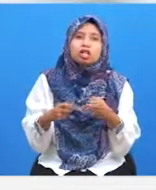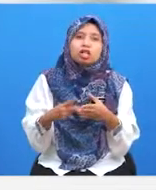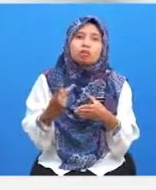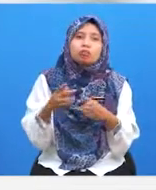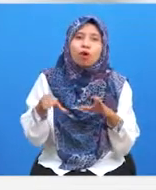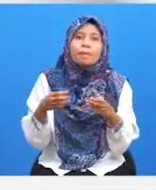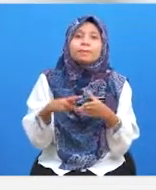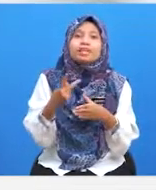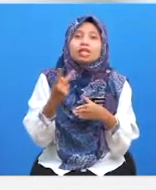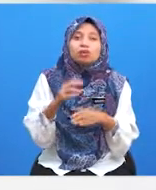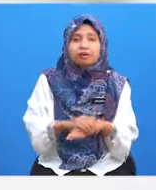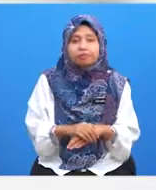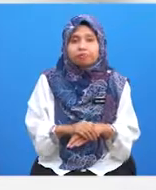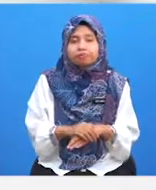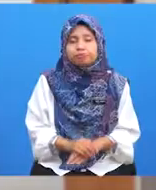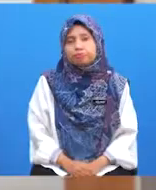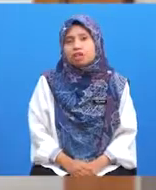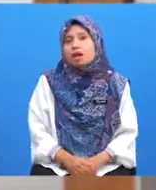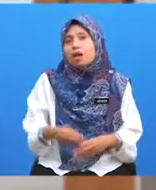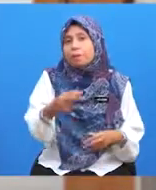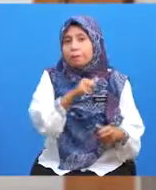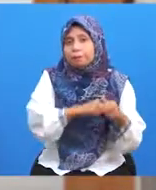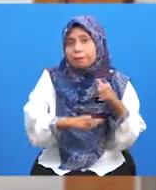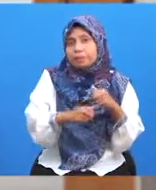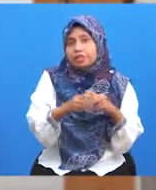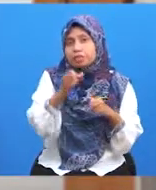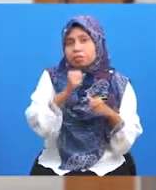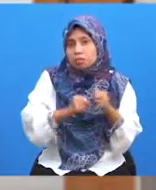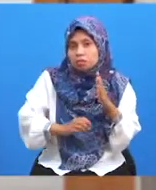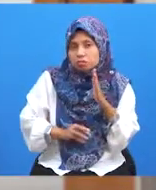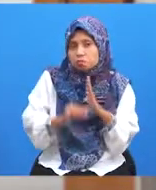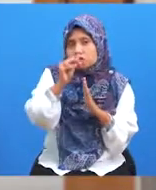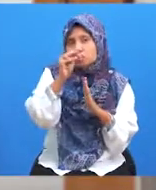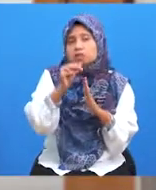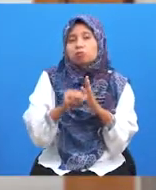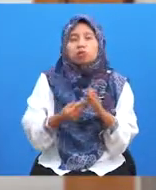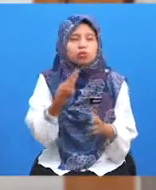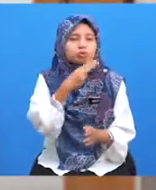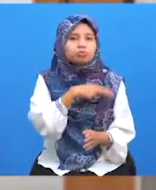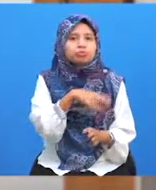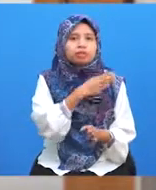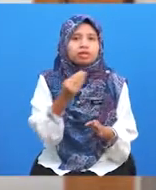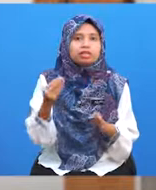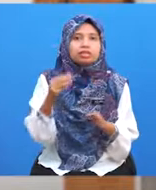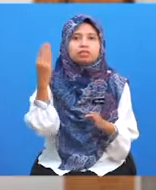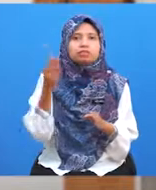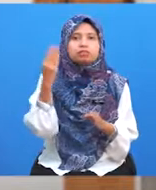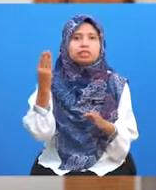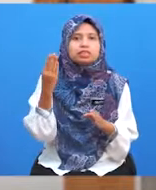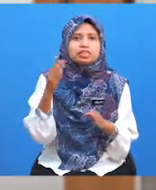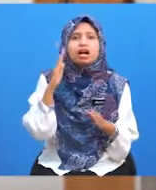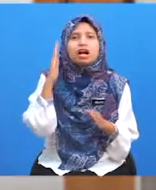seterusnya dapat meningkatkan pengeluaran perniagaan dapat memaksimumkan keuntungan dan tren penjagaan akan